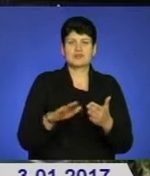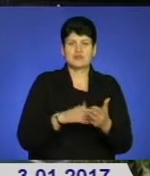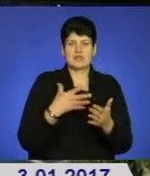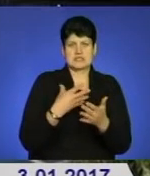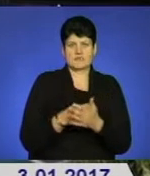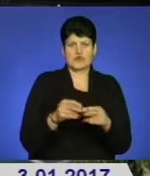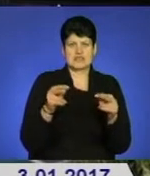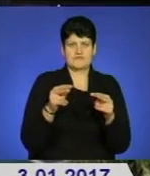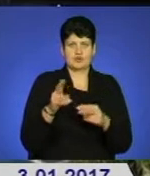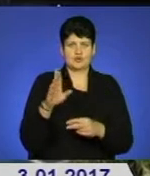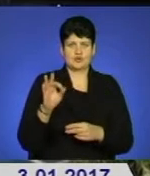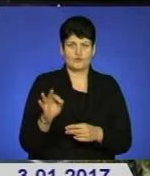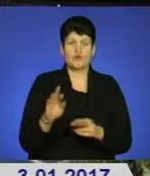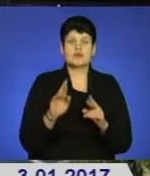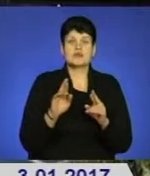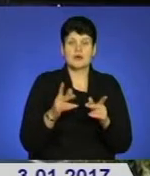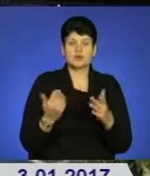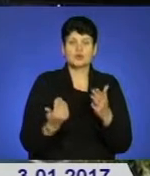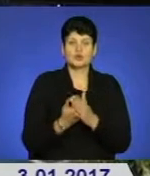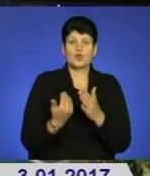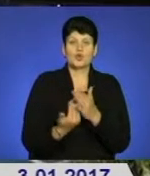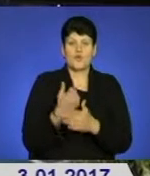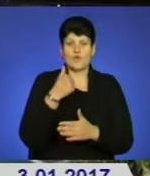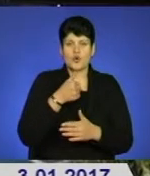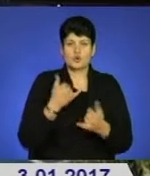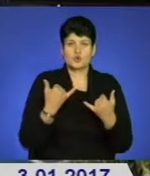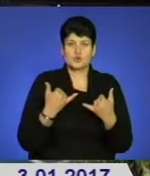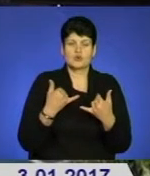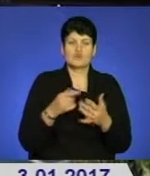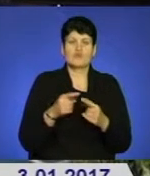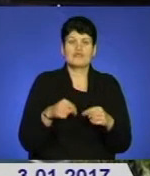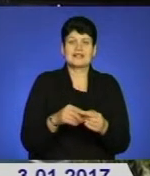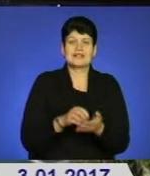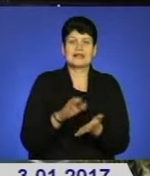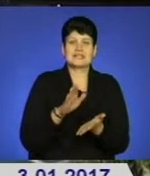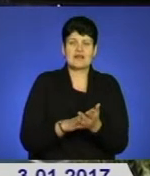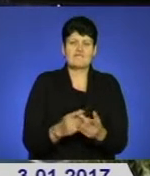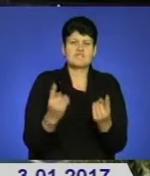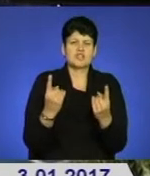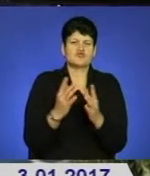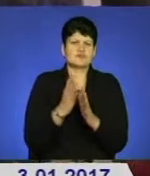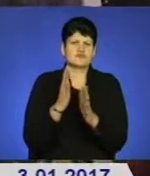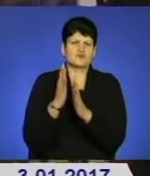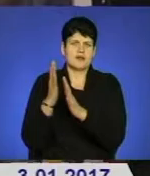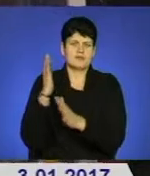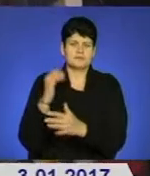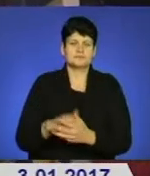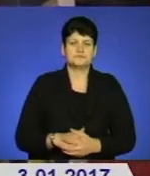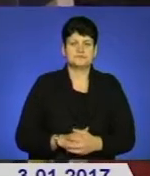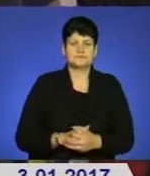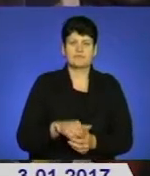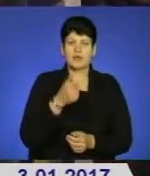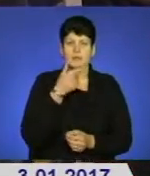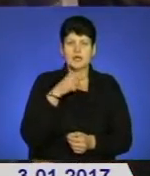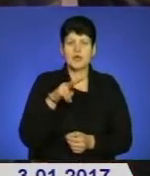своє свідоцтво. Як і до Нового року, так і на сьогодні у відділі реєстрації величезні черги. Пані